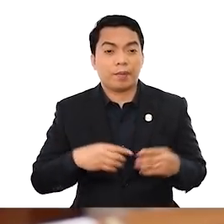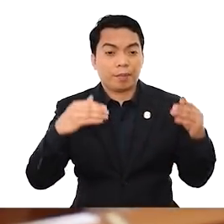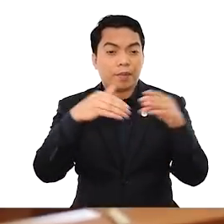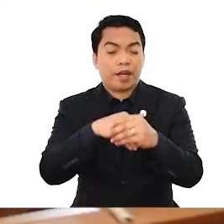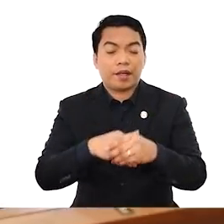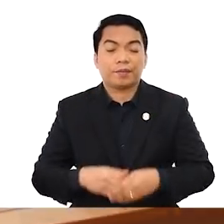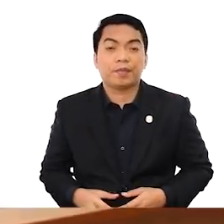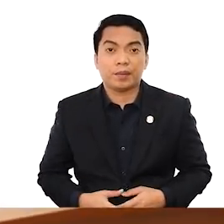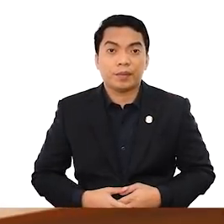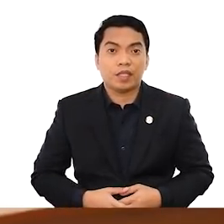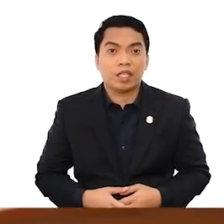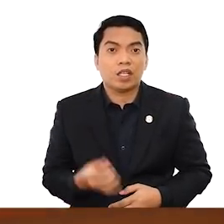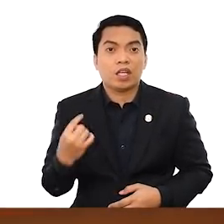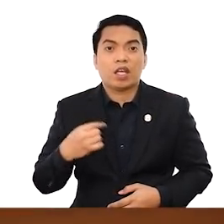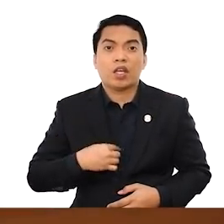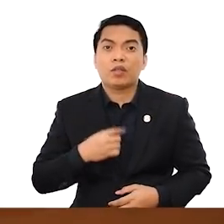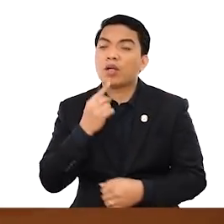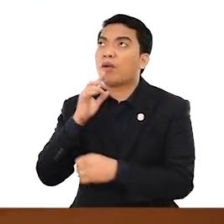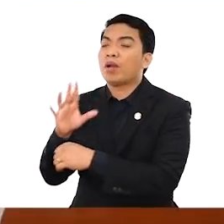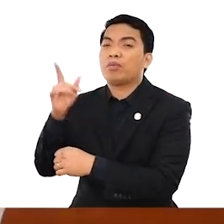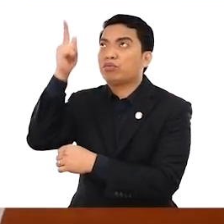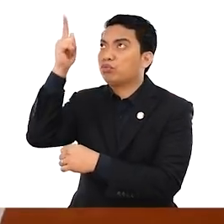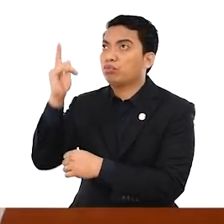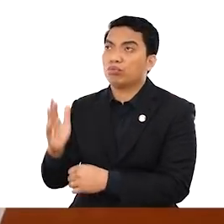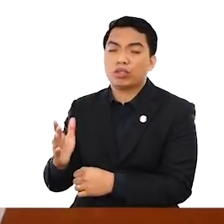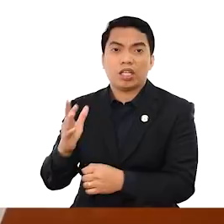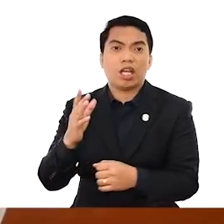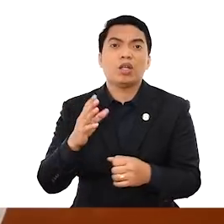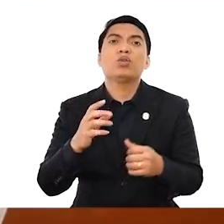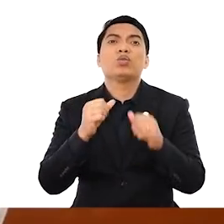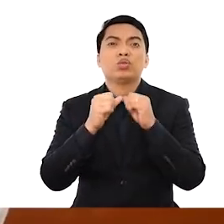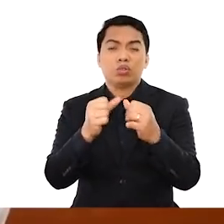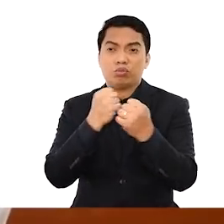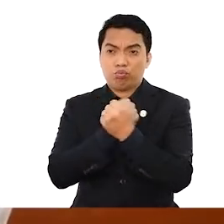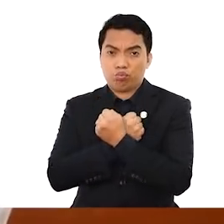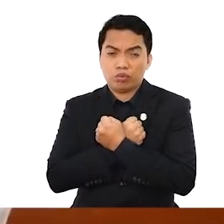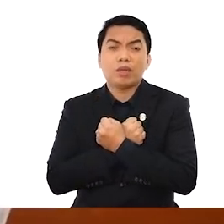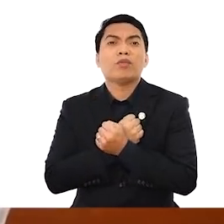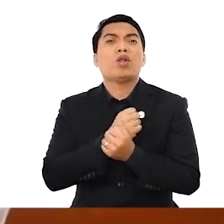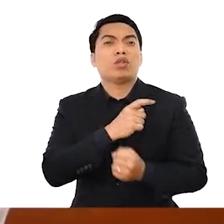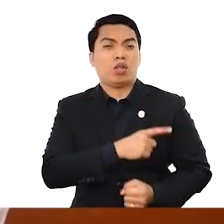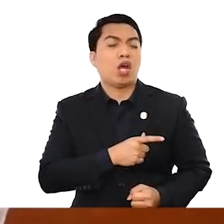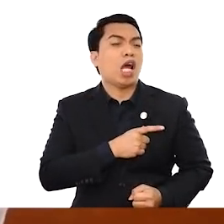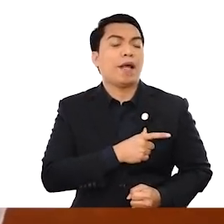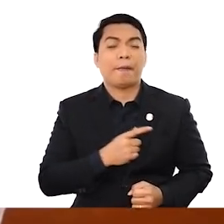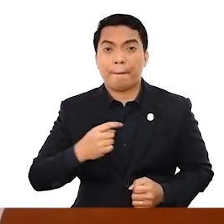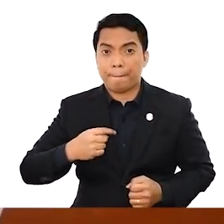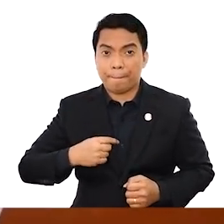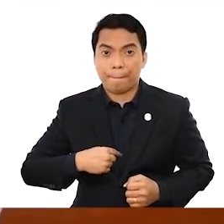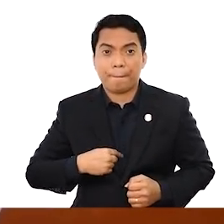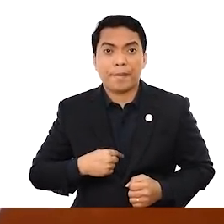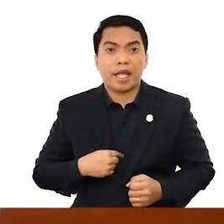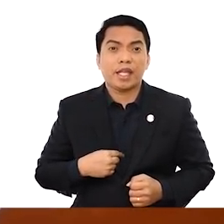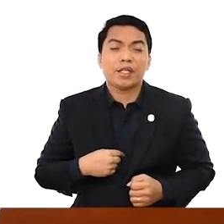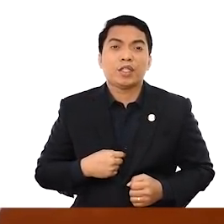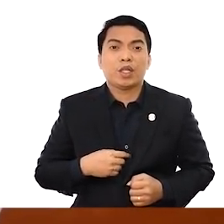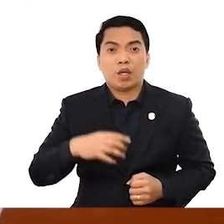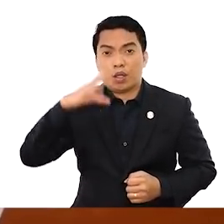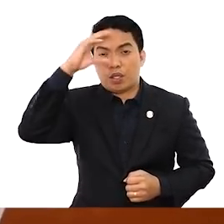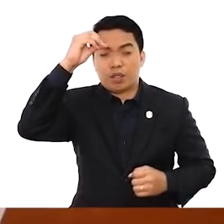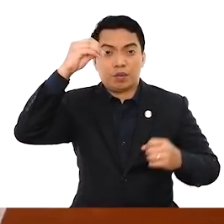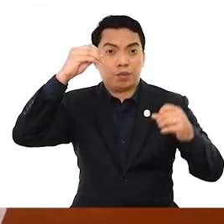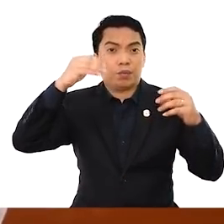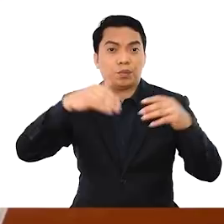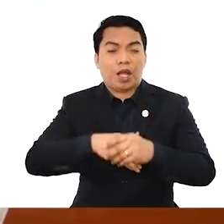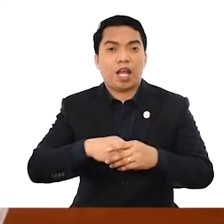Panginoong Diyos na akin pong mamahalin ng tapat ang aking mahal na asawa, sapagkat ito'y napakahalagang aral ng ating